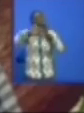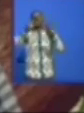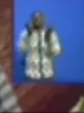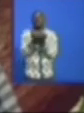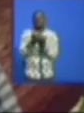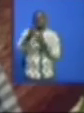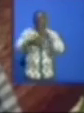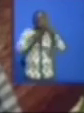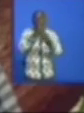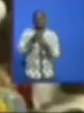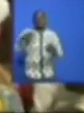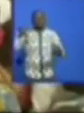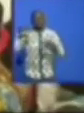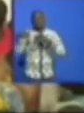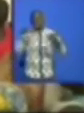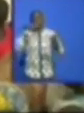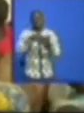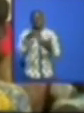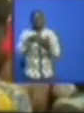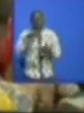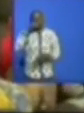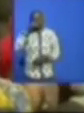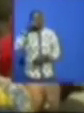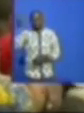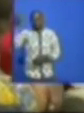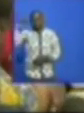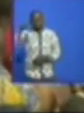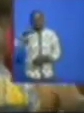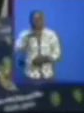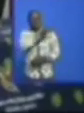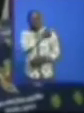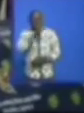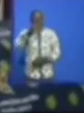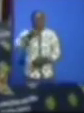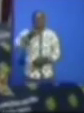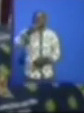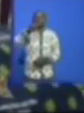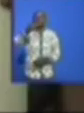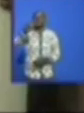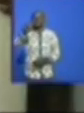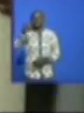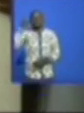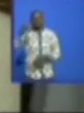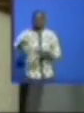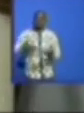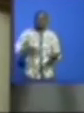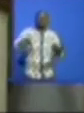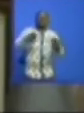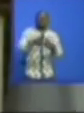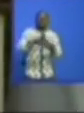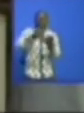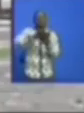la drogue. Ancien ministre du Commerce et ancien député Talata Dominique Kafando s'en est aussi allé en août dernier à